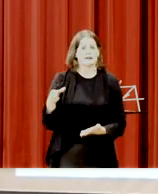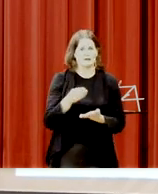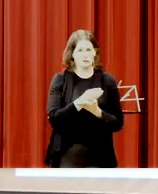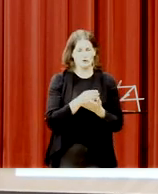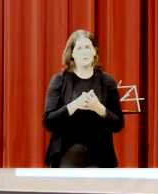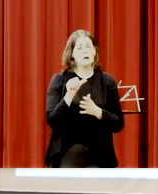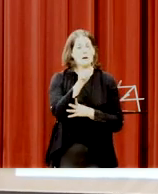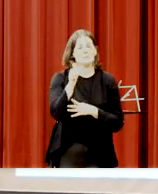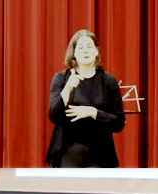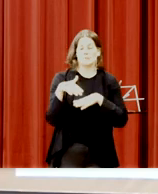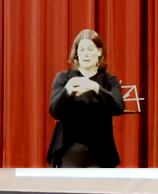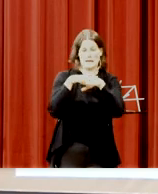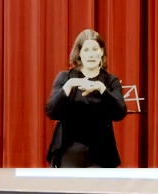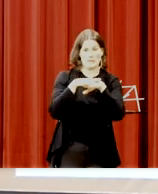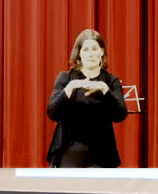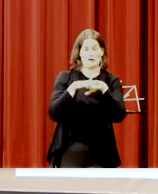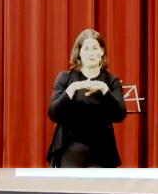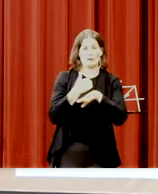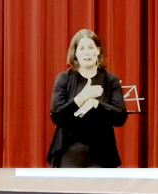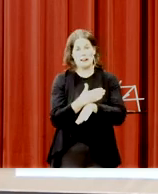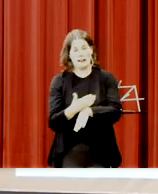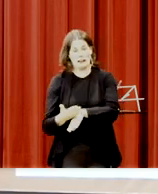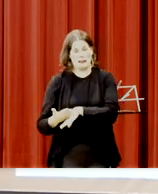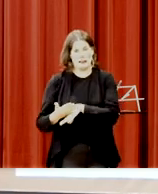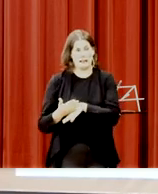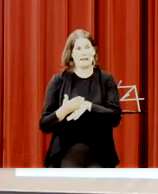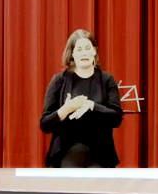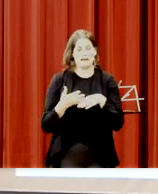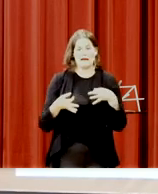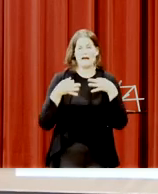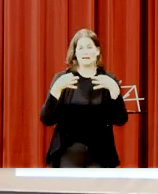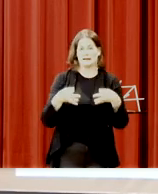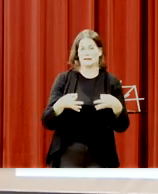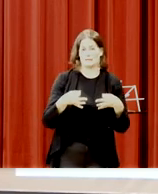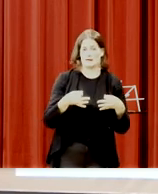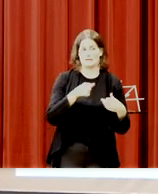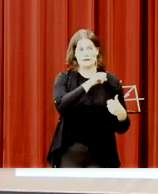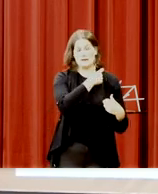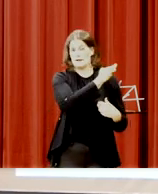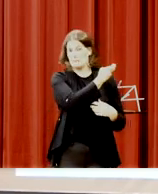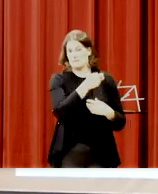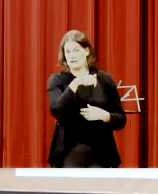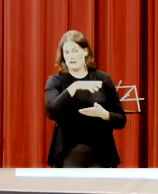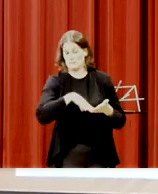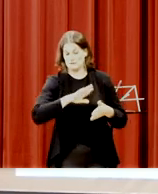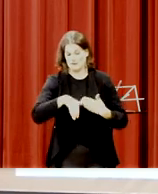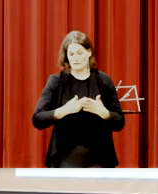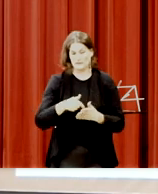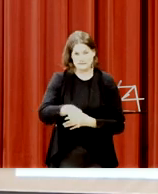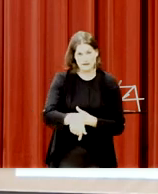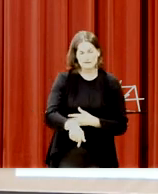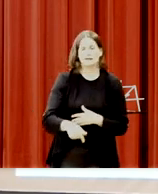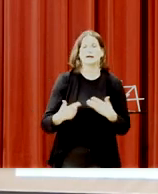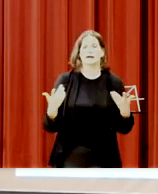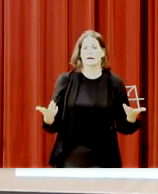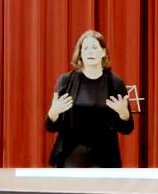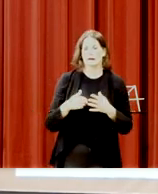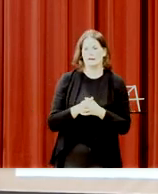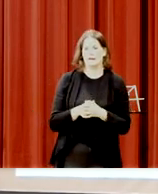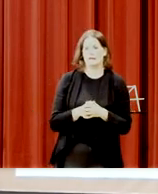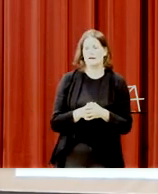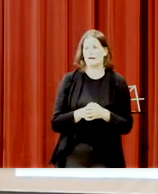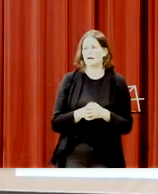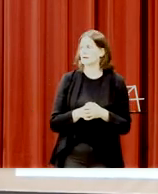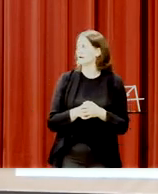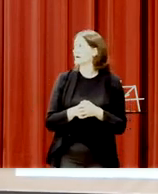per descomptat, doncs, fer els salutacions pertinents amb un rector magnífic, presidenta de la Diputació de Tarragona, diputats del Parlament de